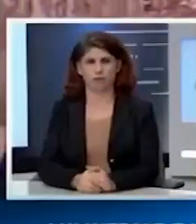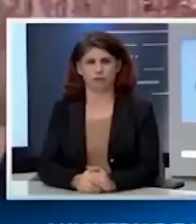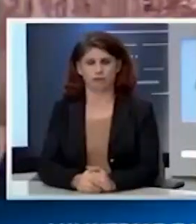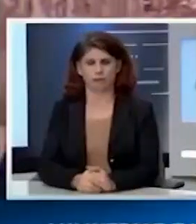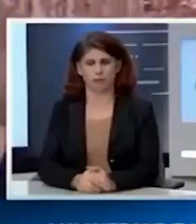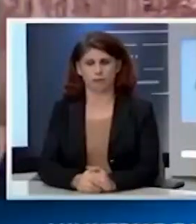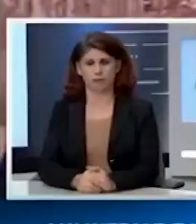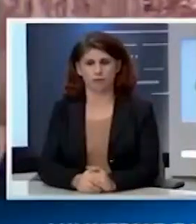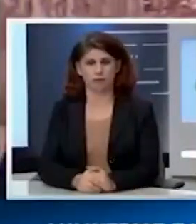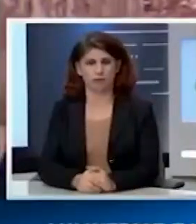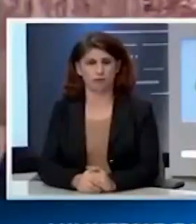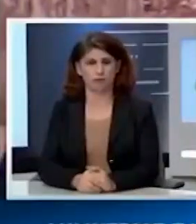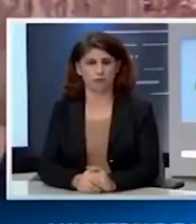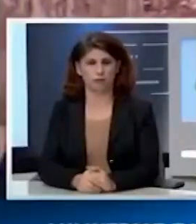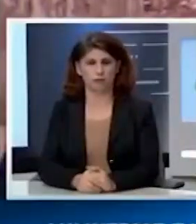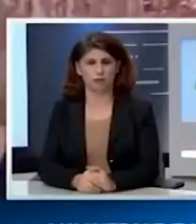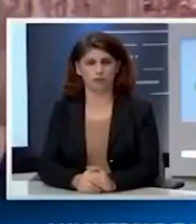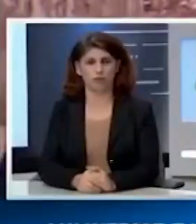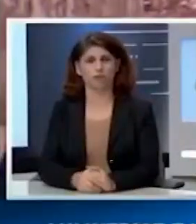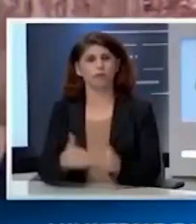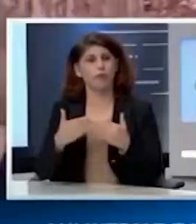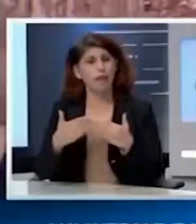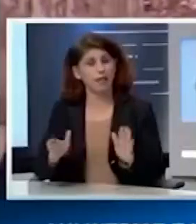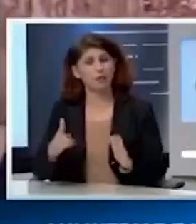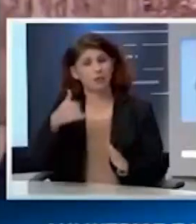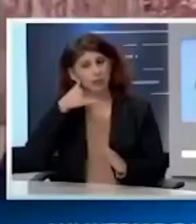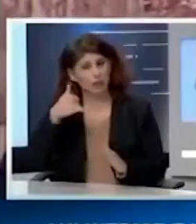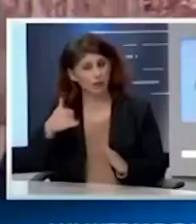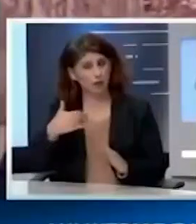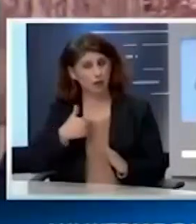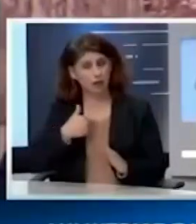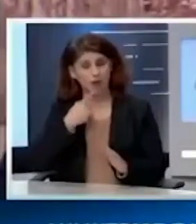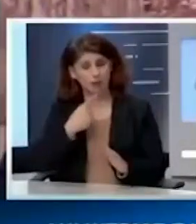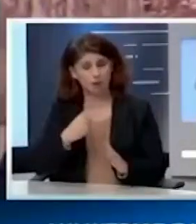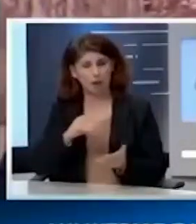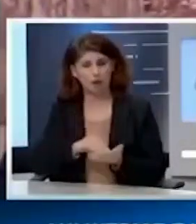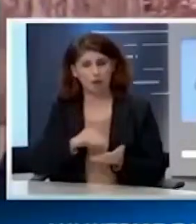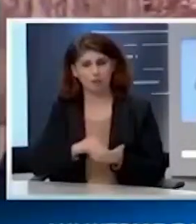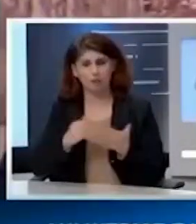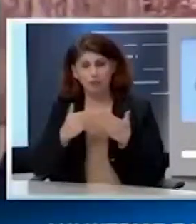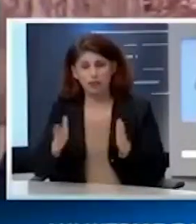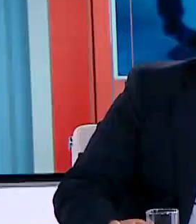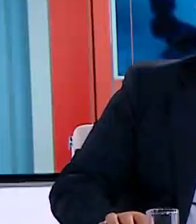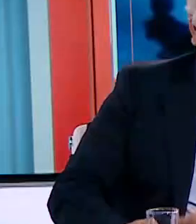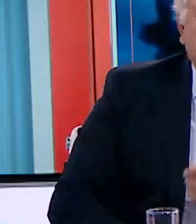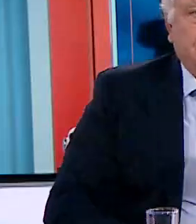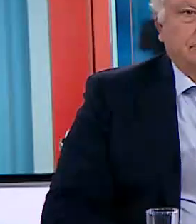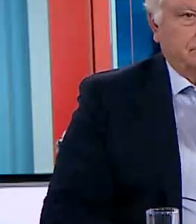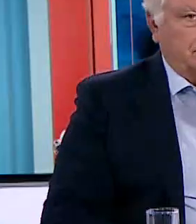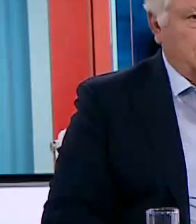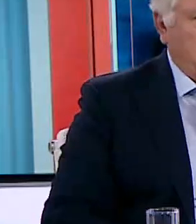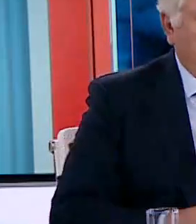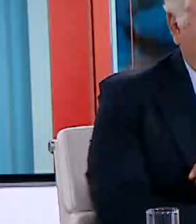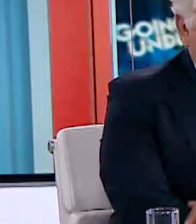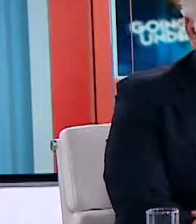έδρανα. Είναι μια στάση της Νέας Δημοκρατίας, συμβολική μάλλον της κυβέρνησης, θέλοντας να δηλώσει ότι η Βουλή